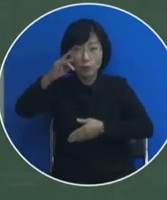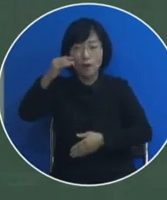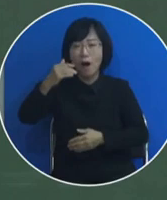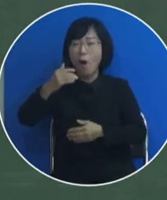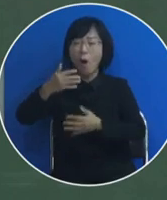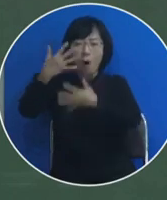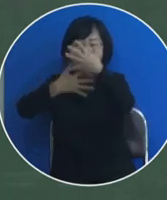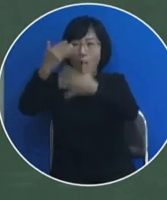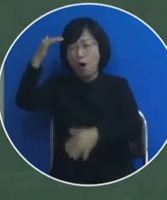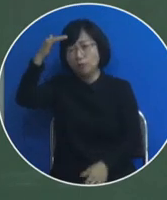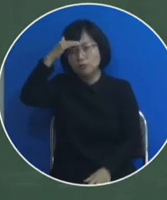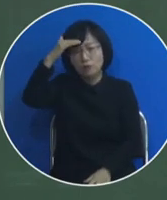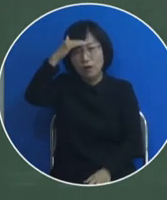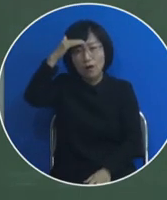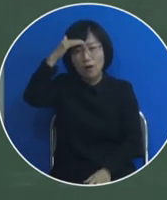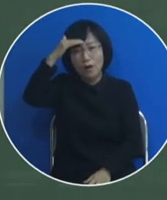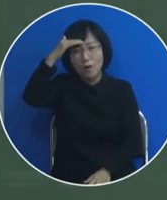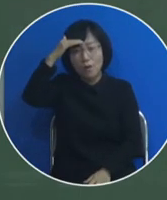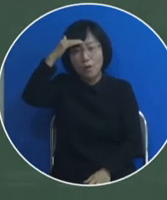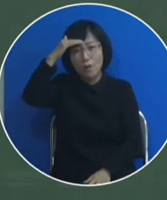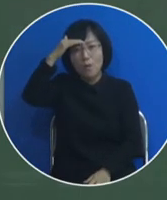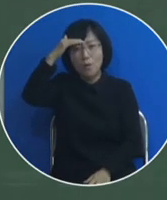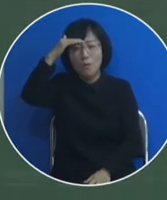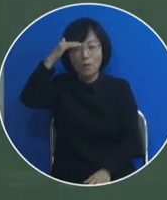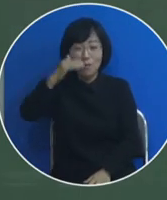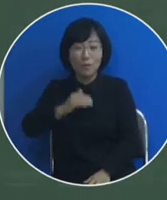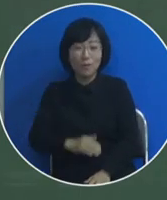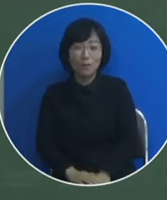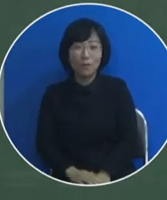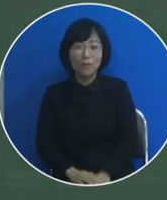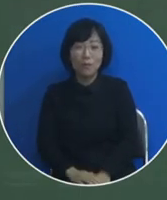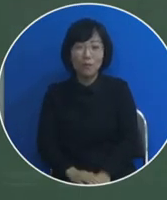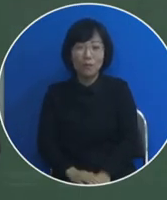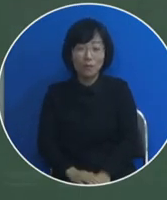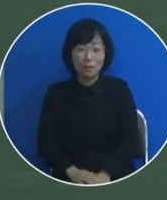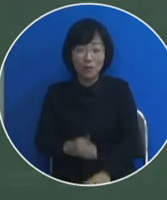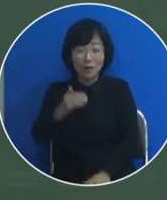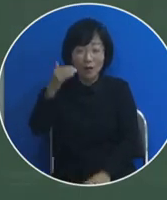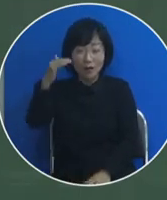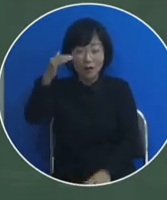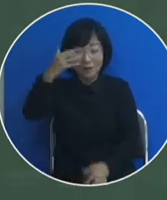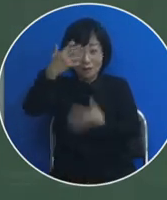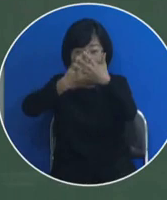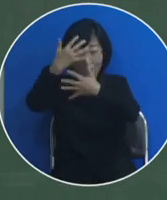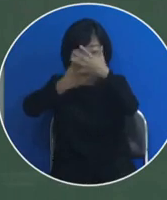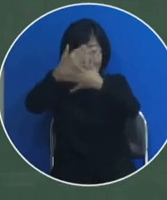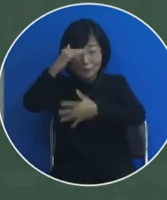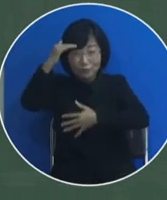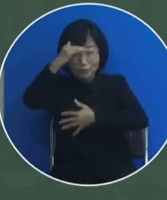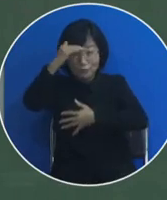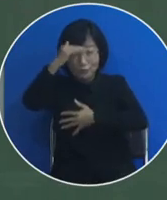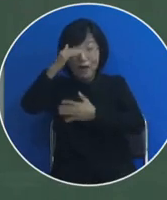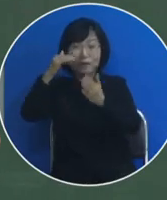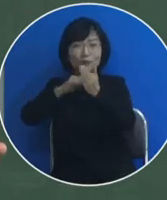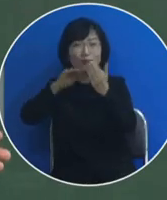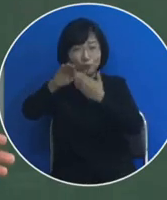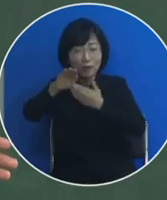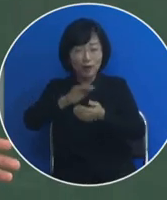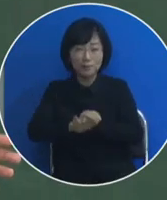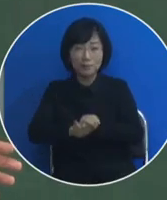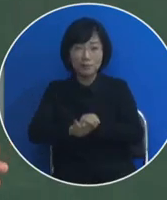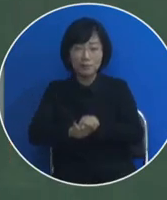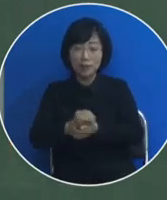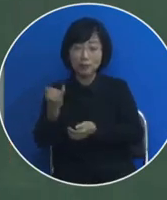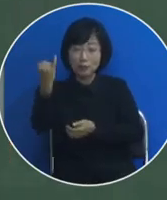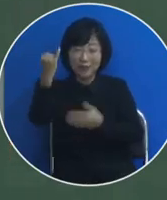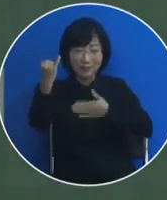so I saw a movie with her. 영화를 보고 나와서는 내 난생 처음으로 양가점을 데려가는 거야. And so, and